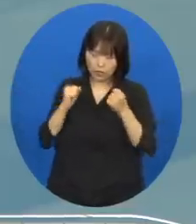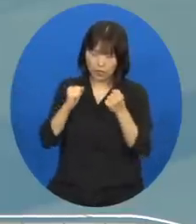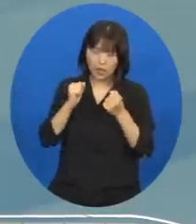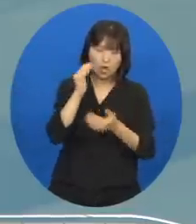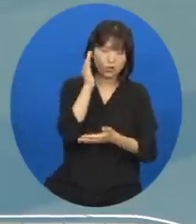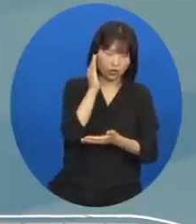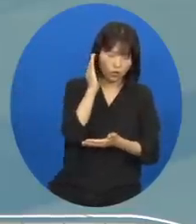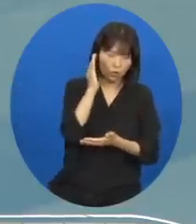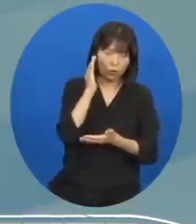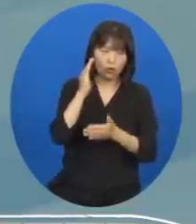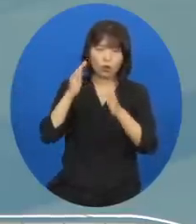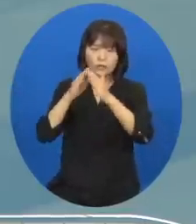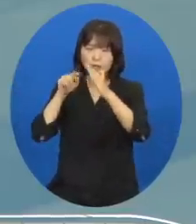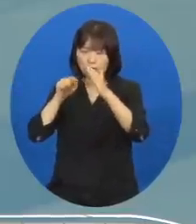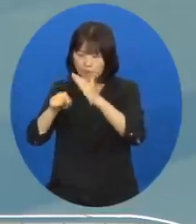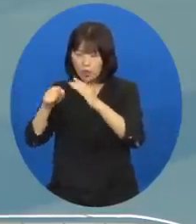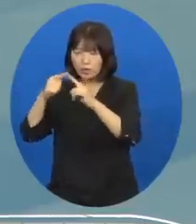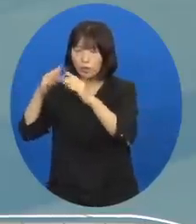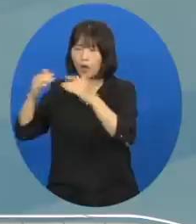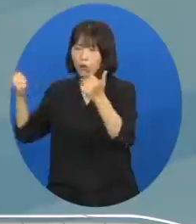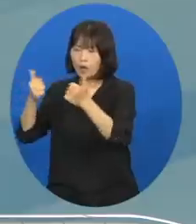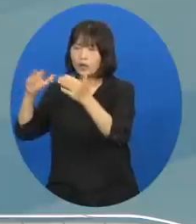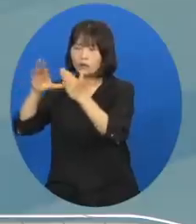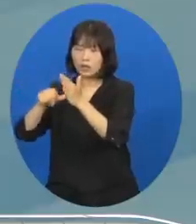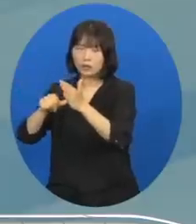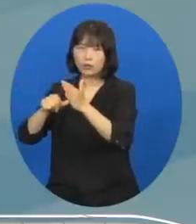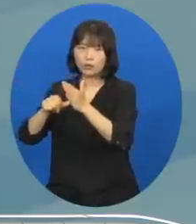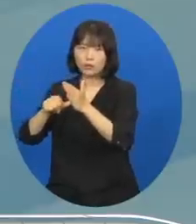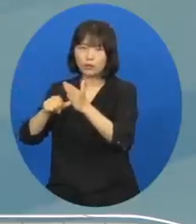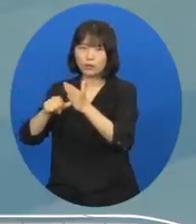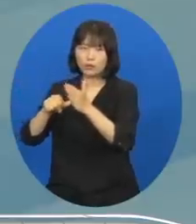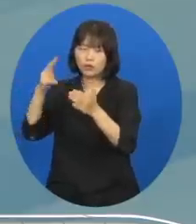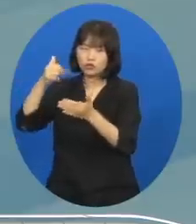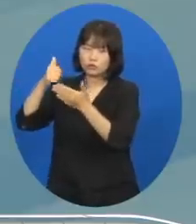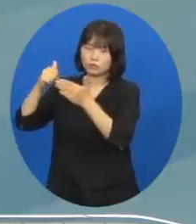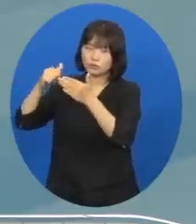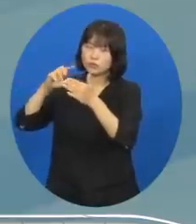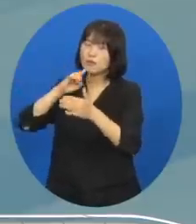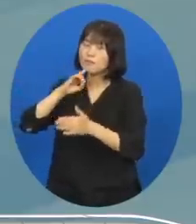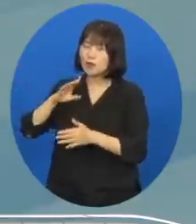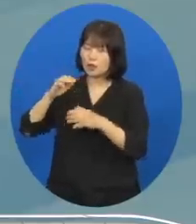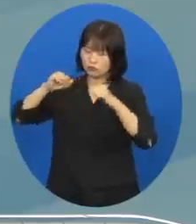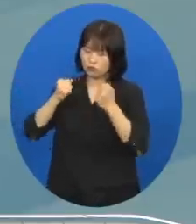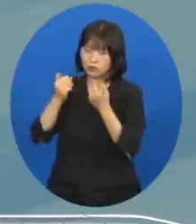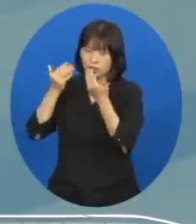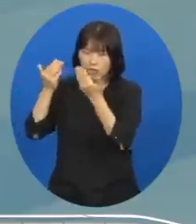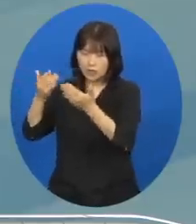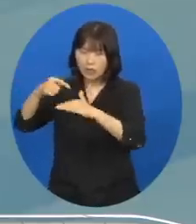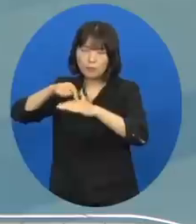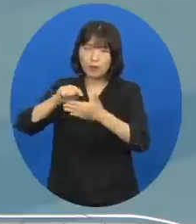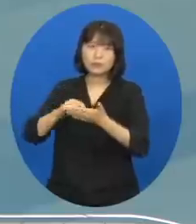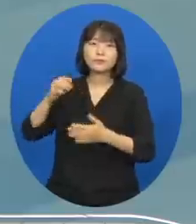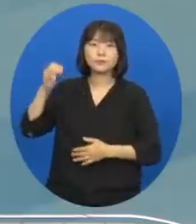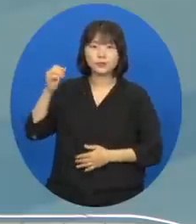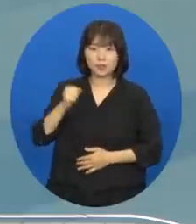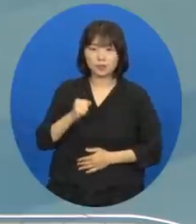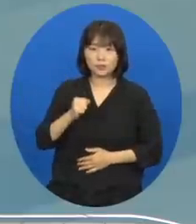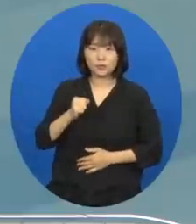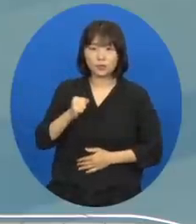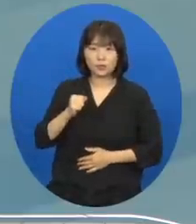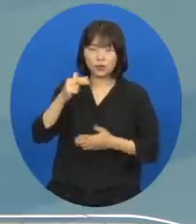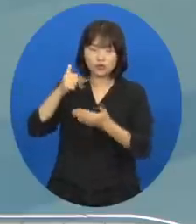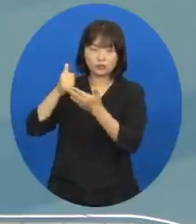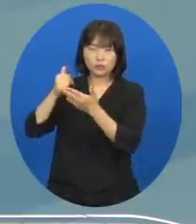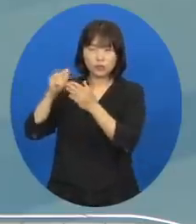신방을 해도 교회 회의를 해도 뭘 하든지 주님께 순종해야 되겠다. 그런 마음으로 주님께